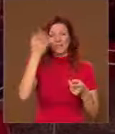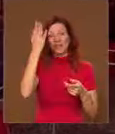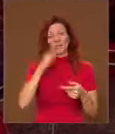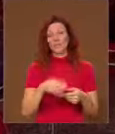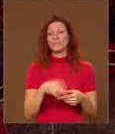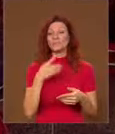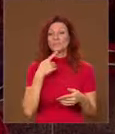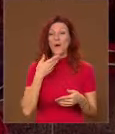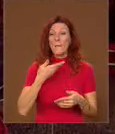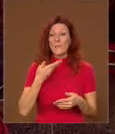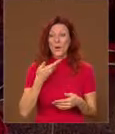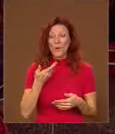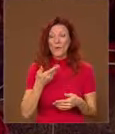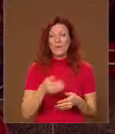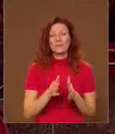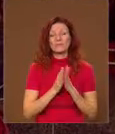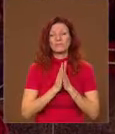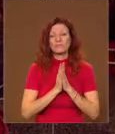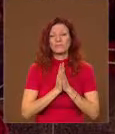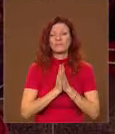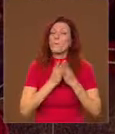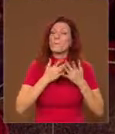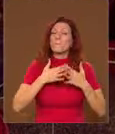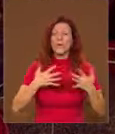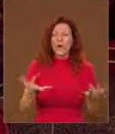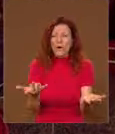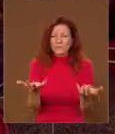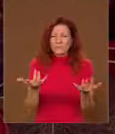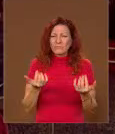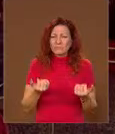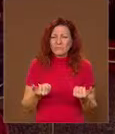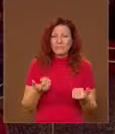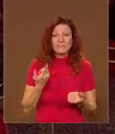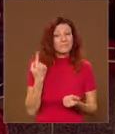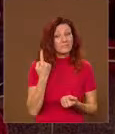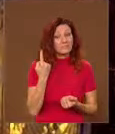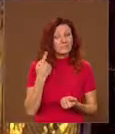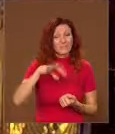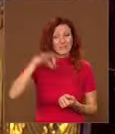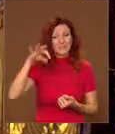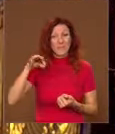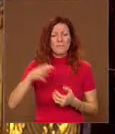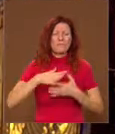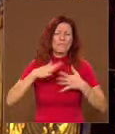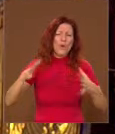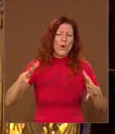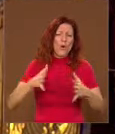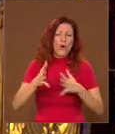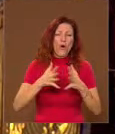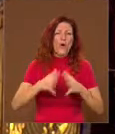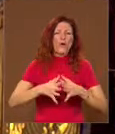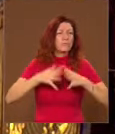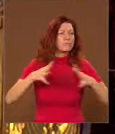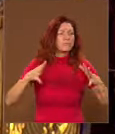брати и сестри, мнозина са звани, а малцина избрани. Мнозина, голямото множество, повечето, или да